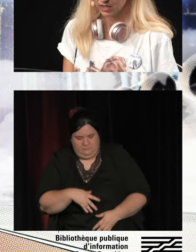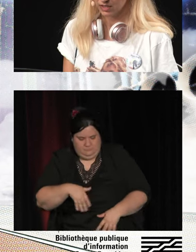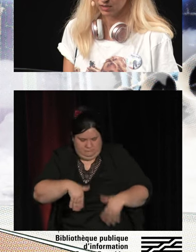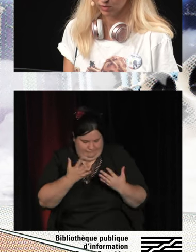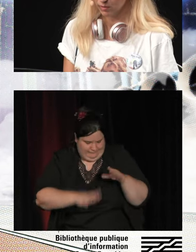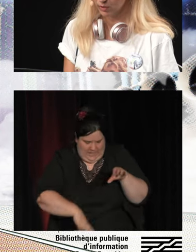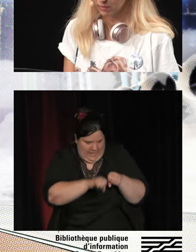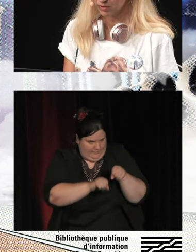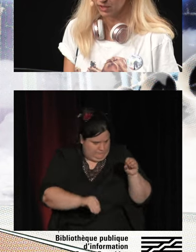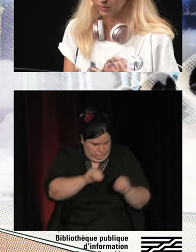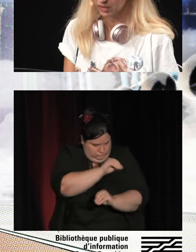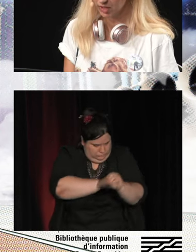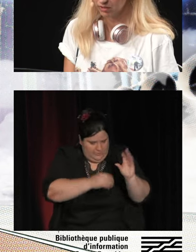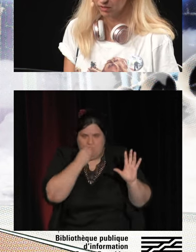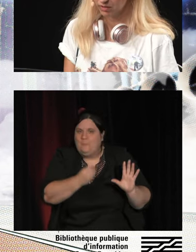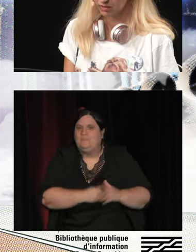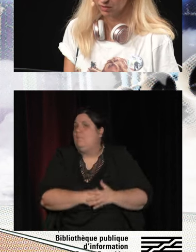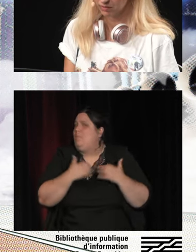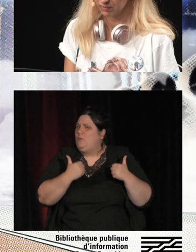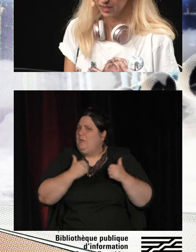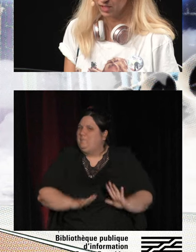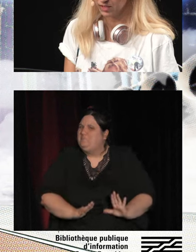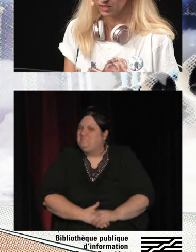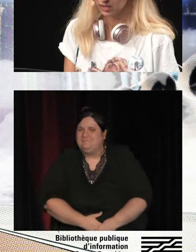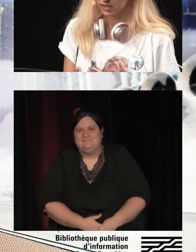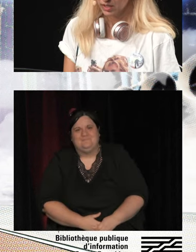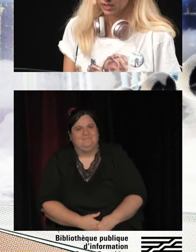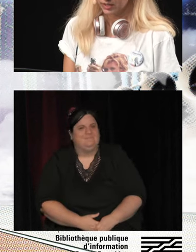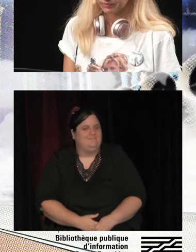ça... Ah oh bah oui, bah voilà, très bien. Merci.